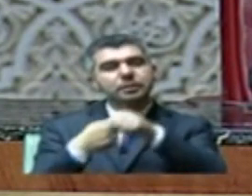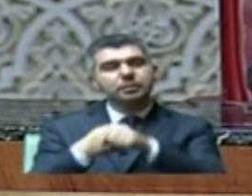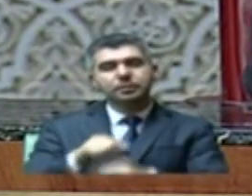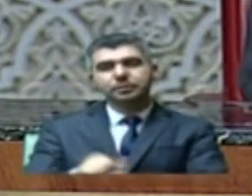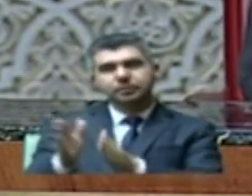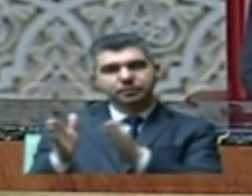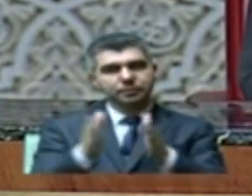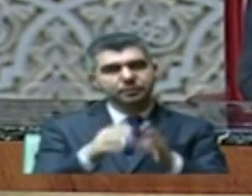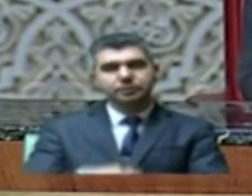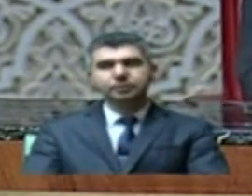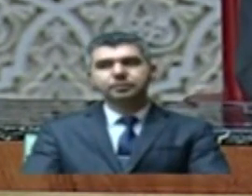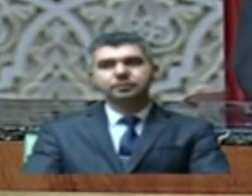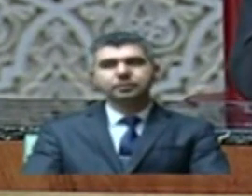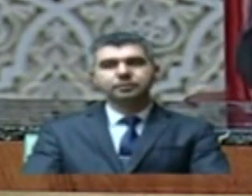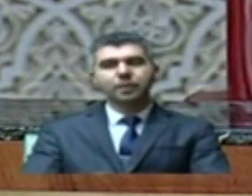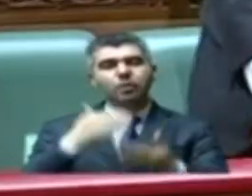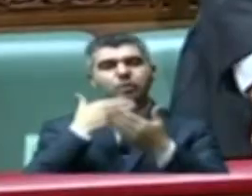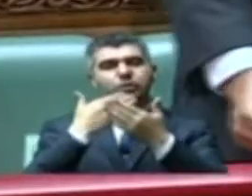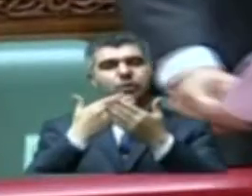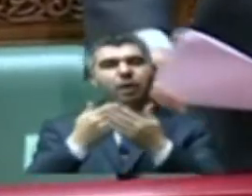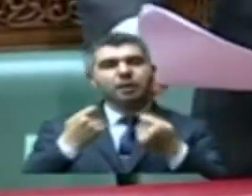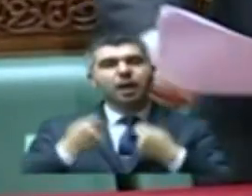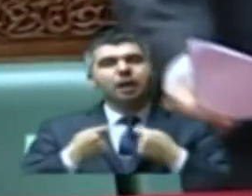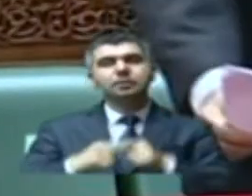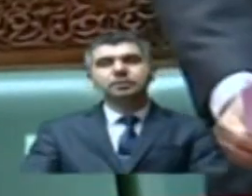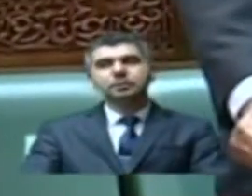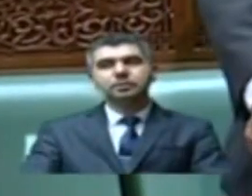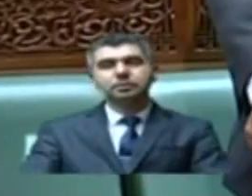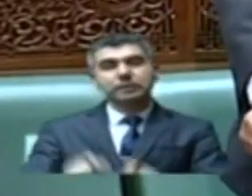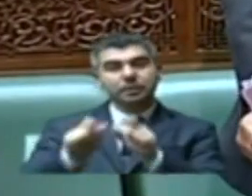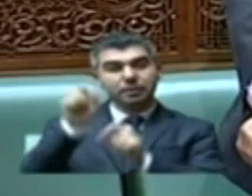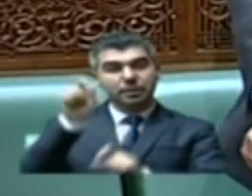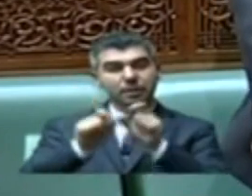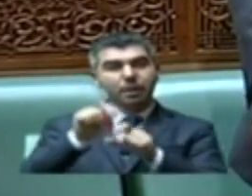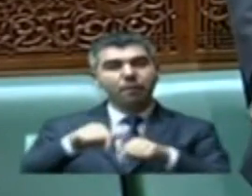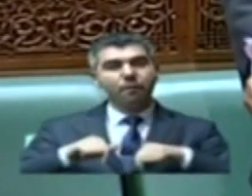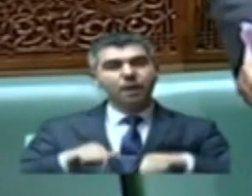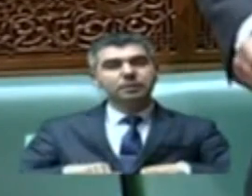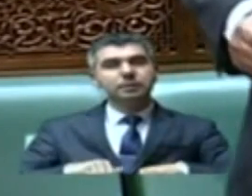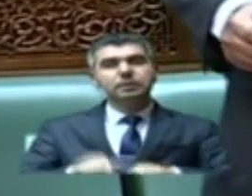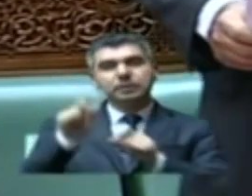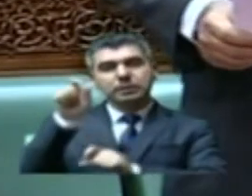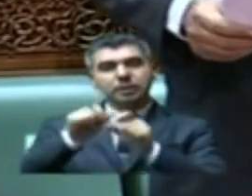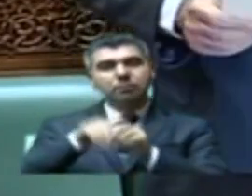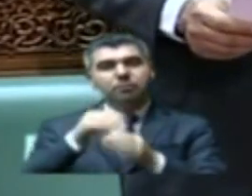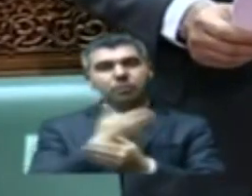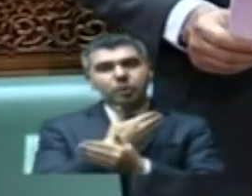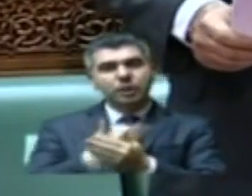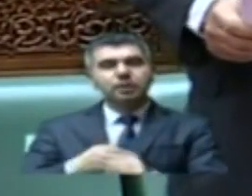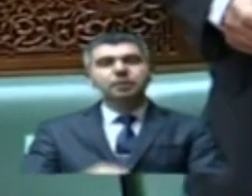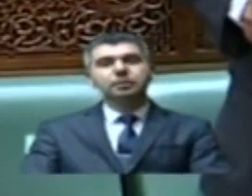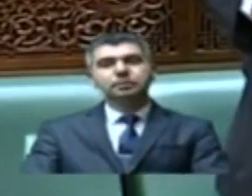السؤال. تفضل السي حمد. شكرا السيد الرئيس المحترم، الساده الوزراء المحترمين، السيدات والساده المستشارين